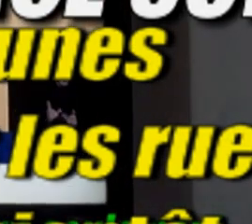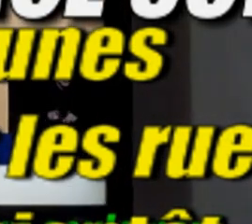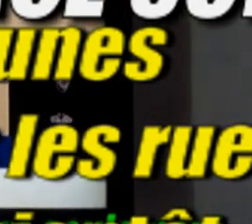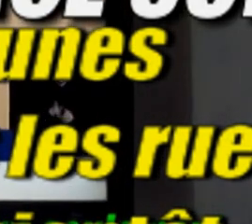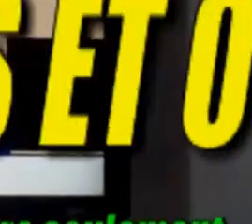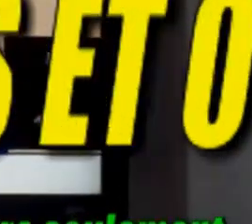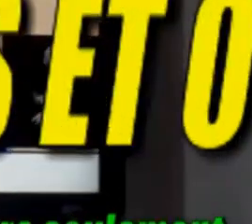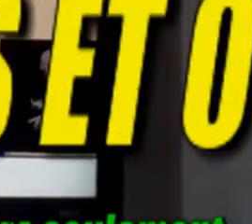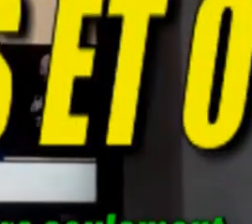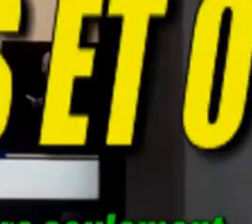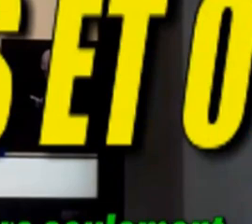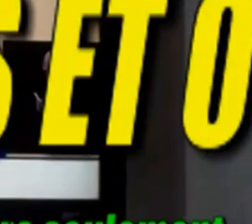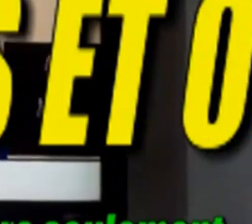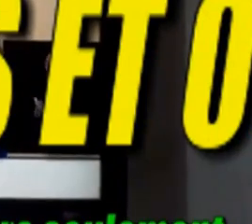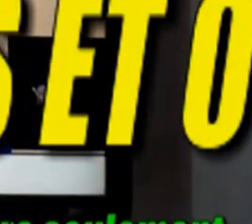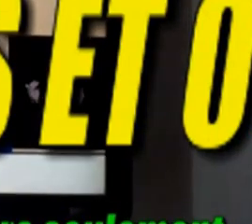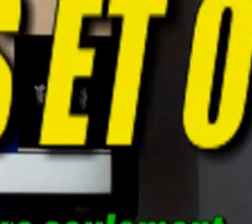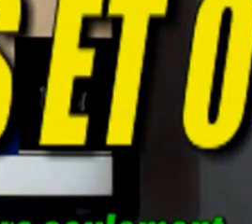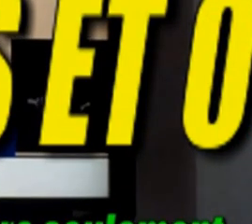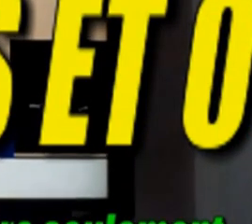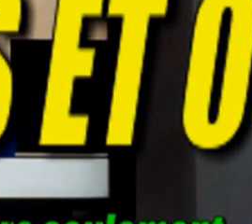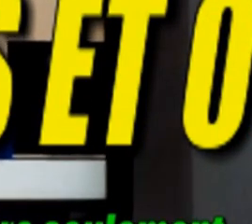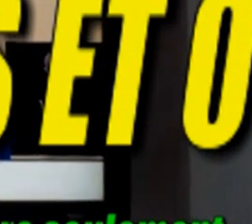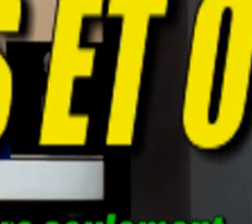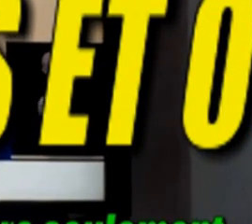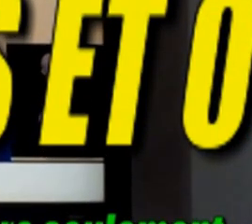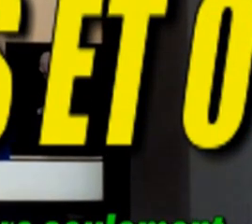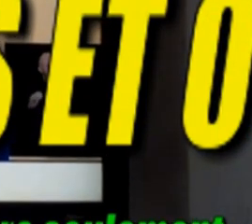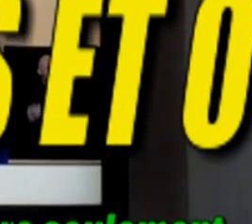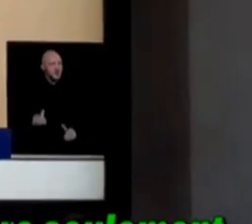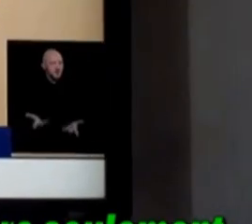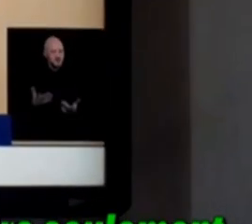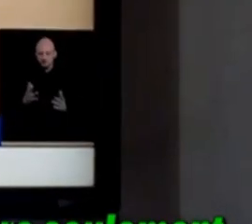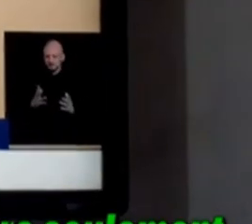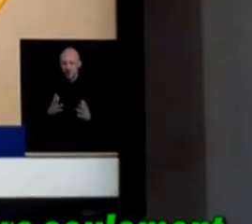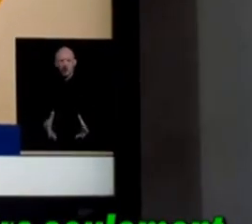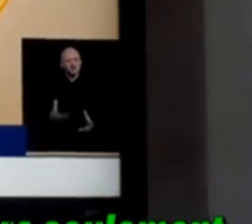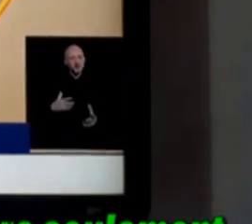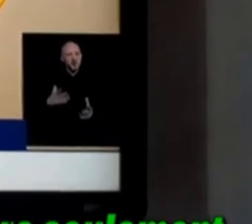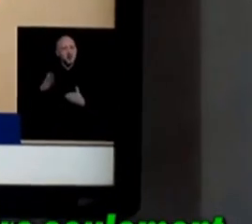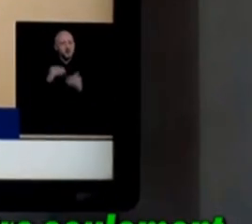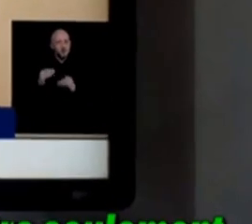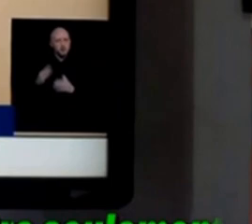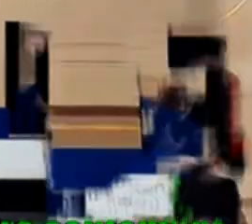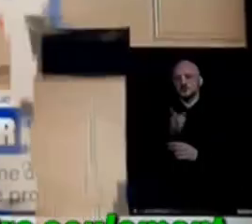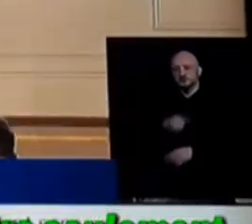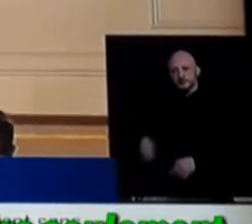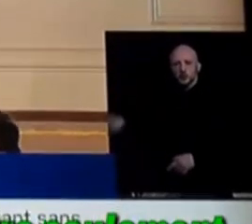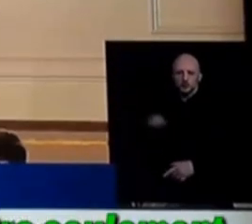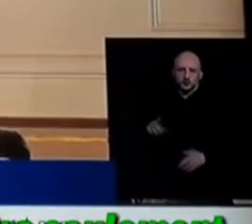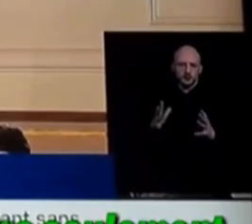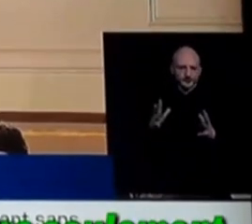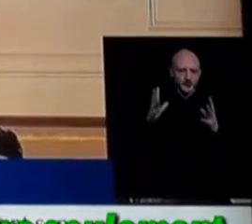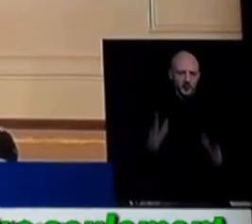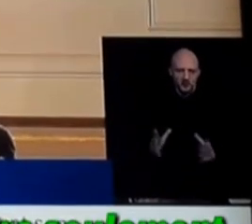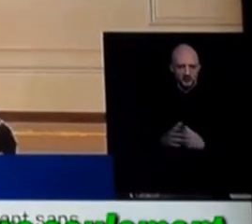l'allocation adulte handicapé. On peut s'en satisfaire. C'était un engagement que j'avais pris en campagne. C'est là aussi une augmentation historique. est